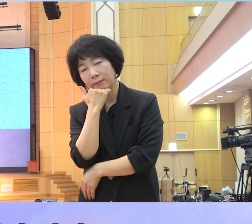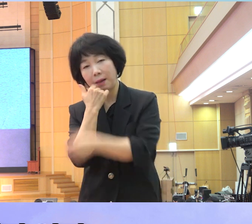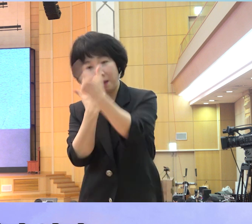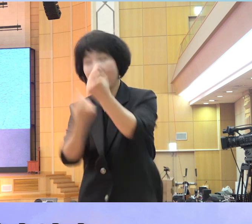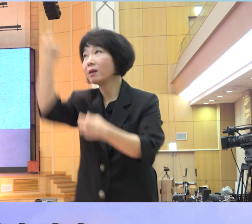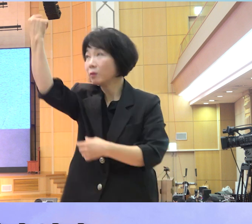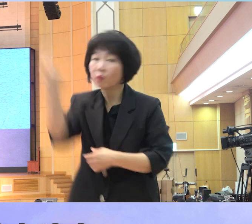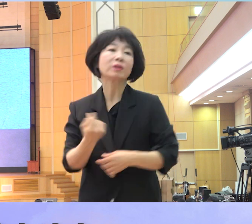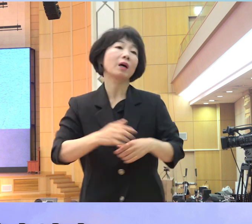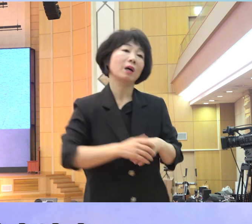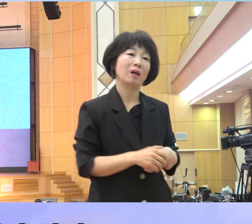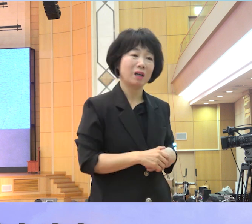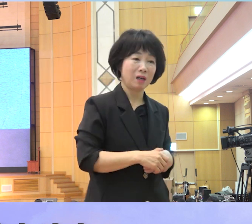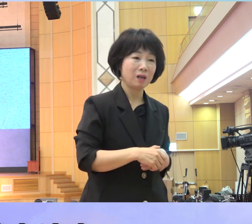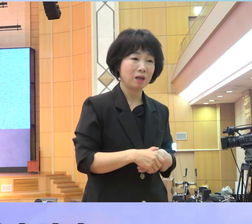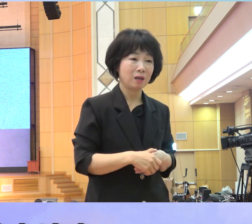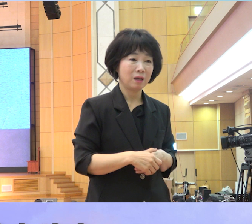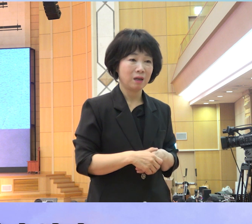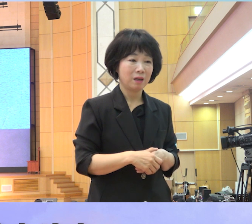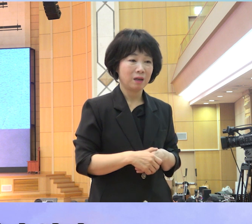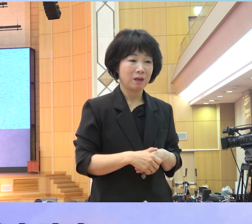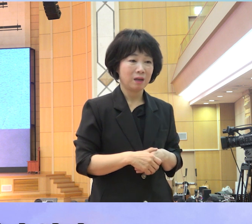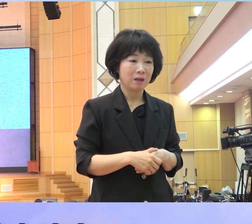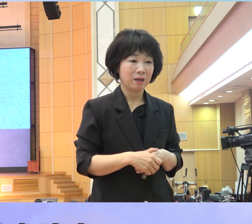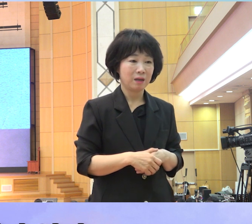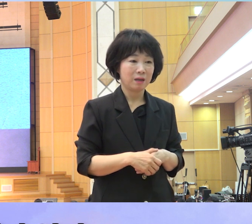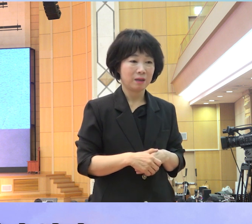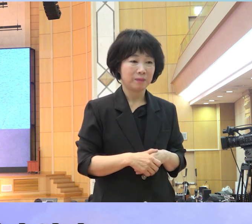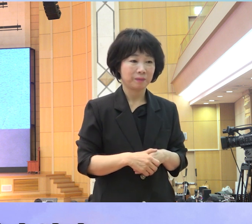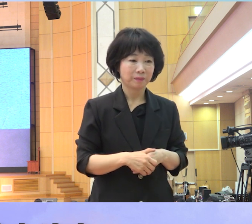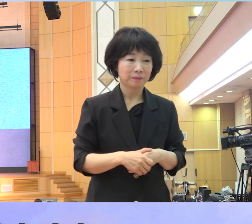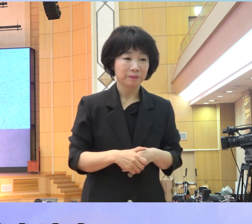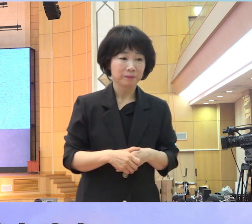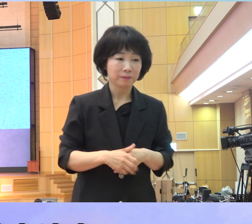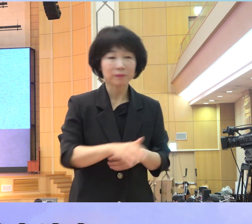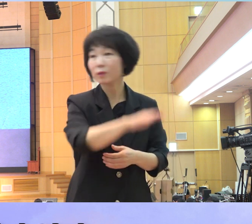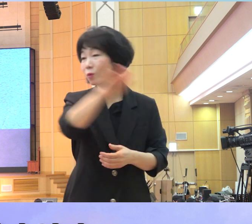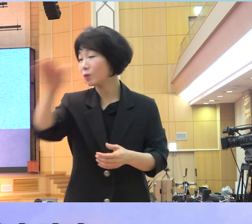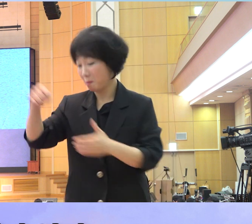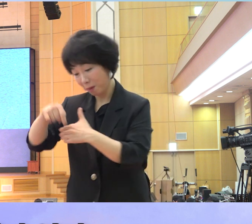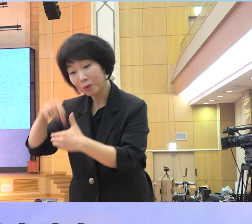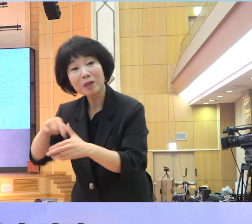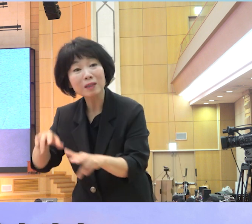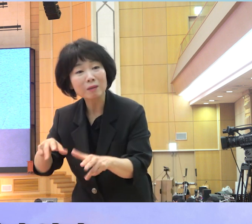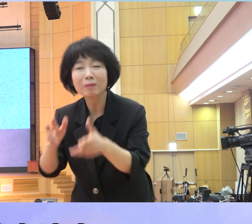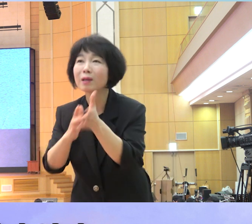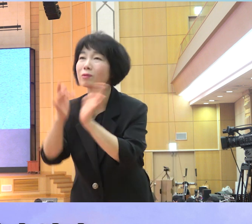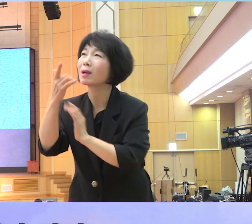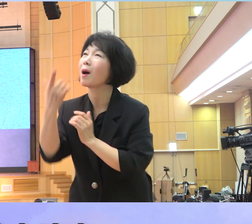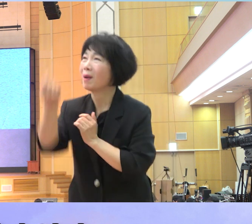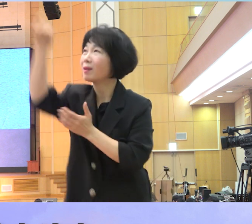오신대. 할렐루야, 마라나타 주 예수여 어서 오시옵소서. 이게 우리 성도들의 고백이거든요.